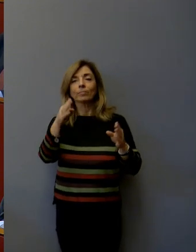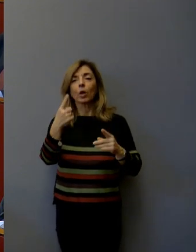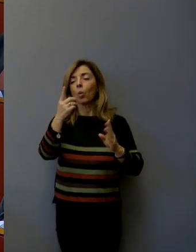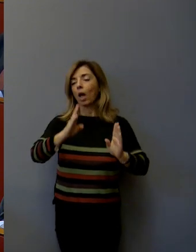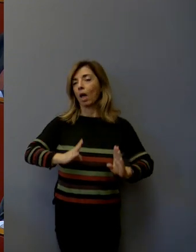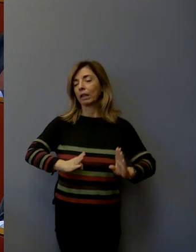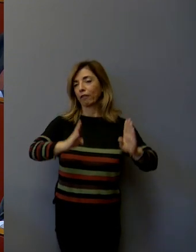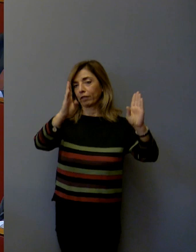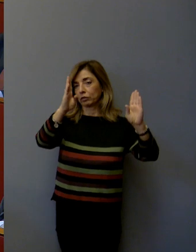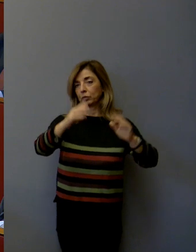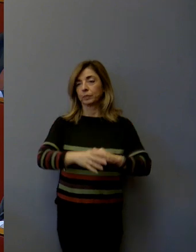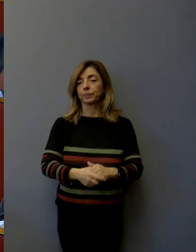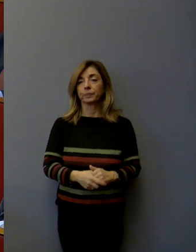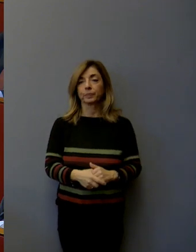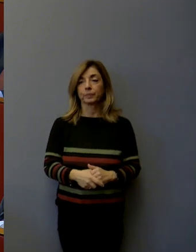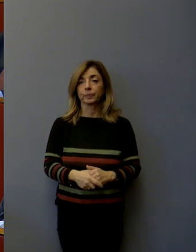particolare